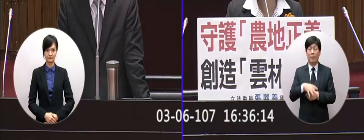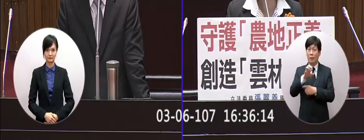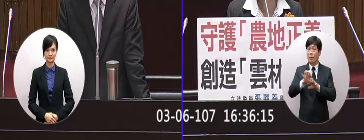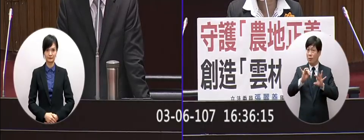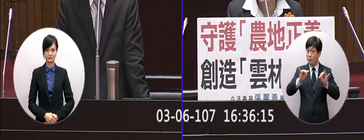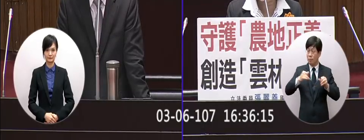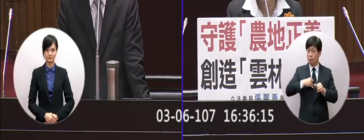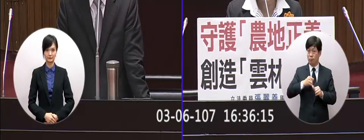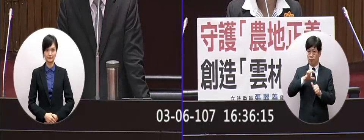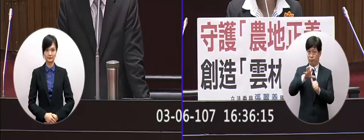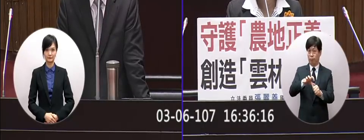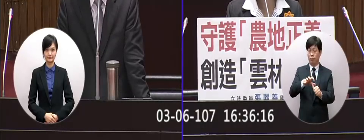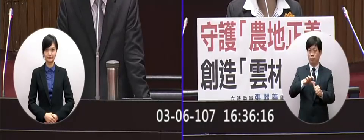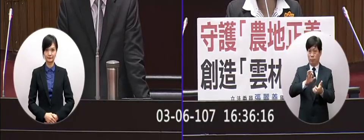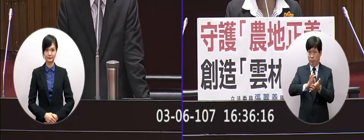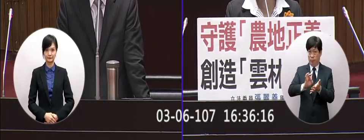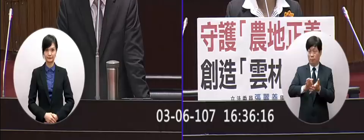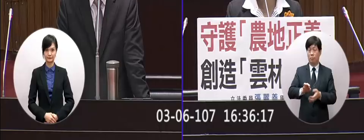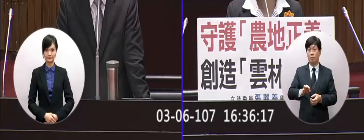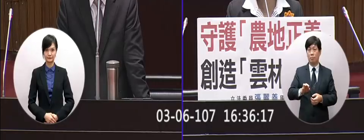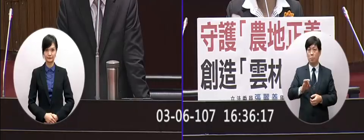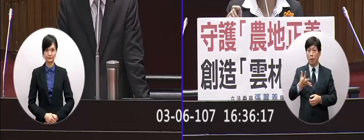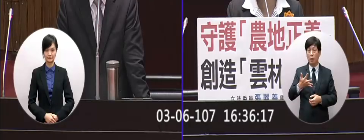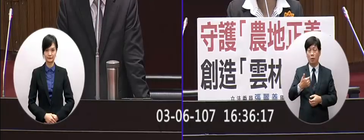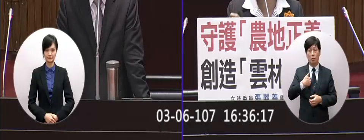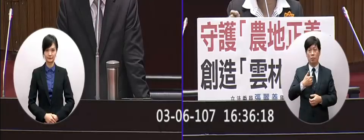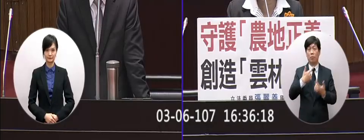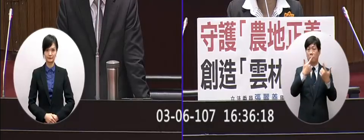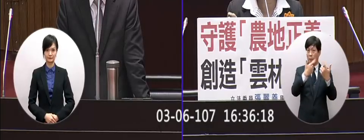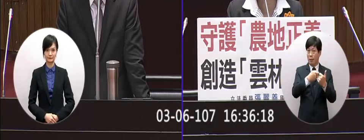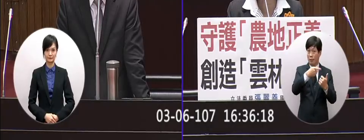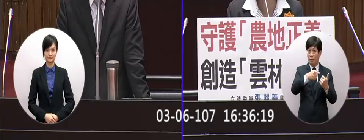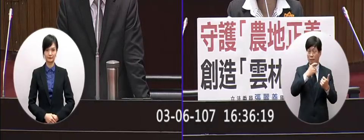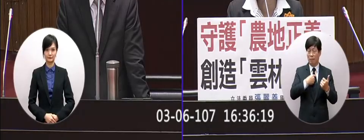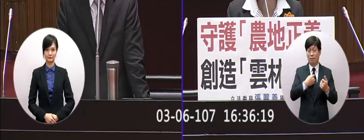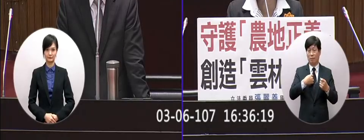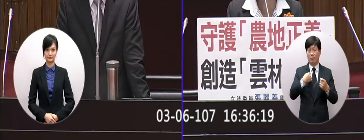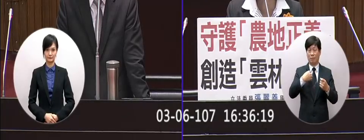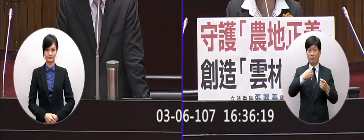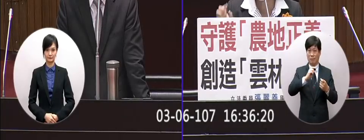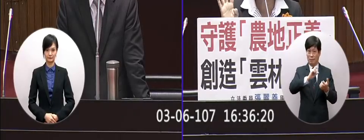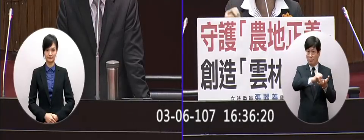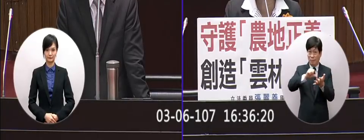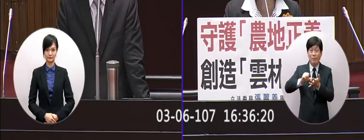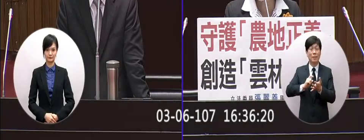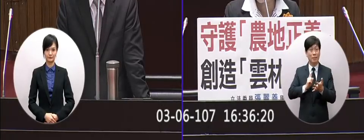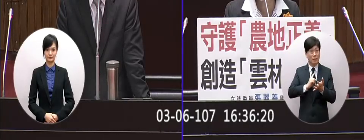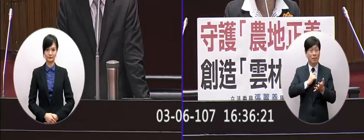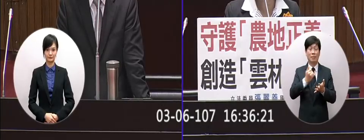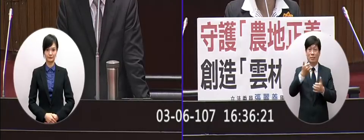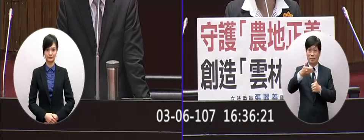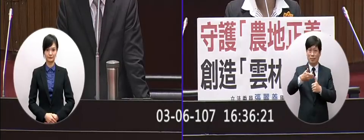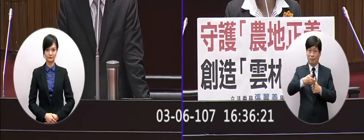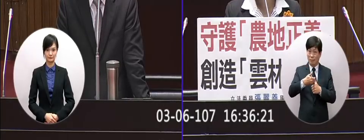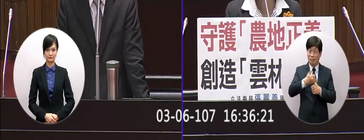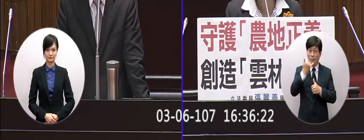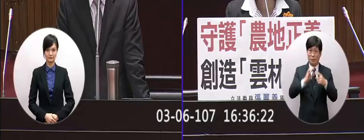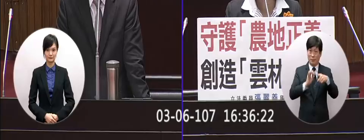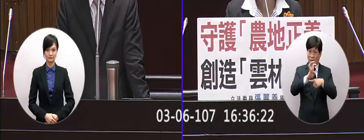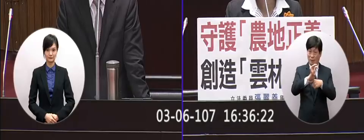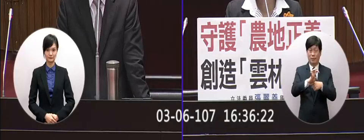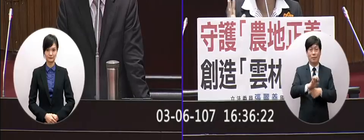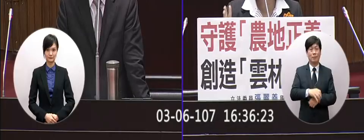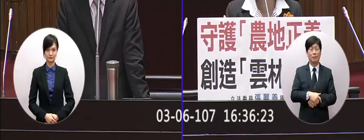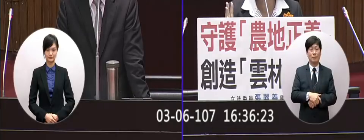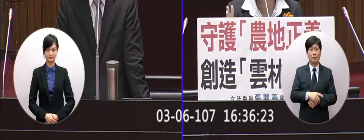地限制使用，因为我们为了配合粮食自给率提高到40%，所